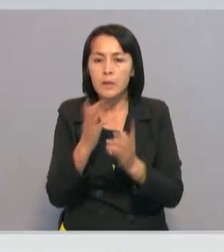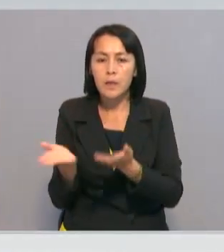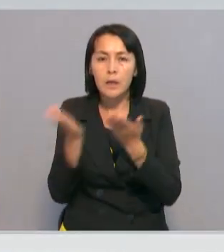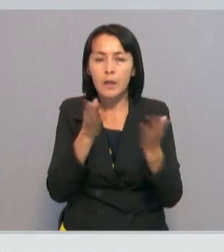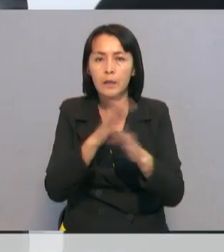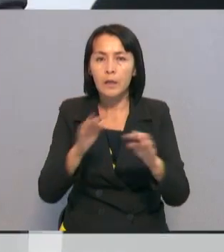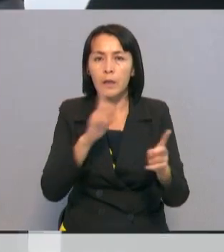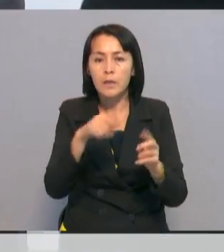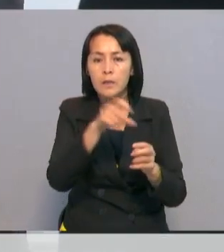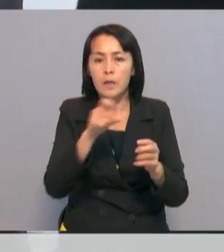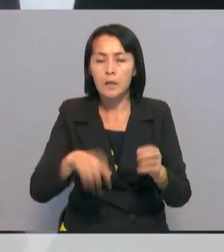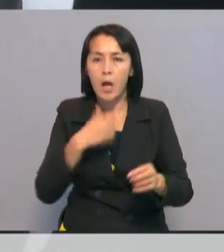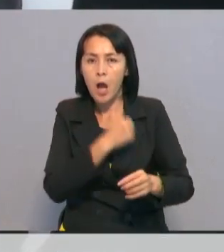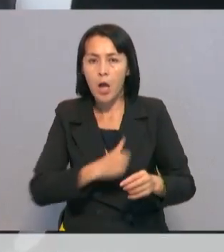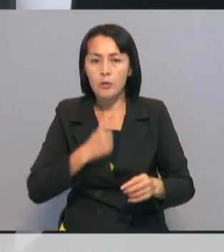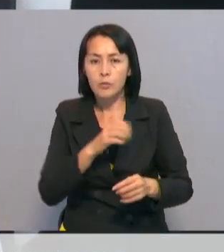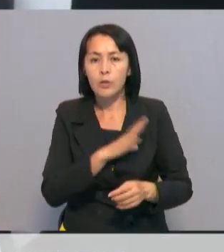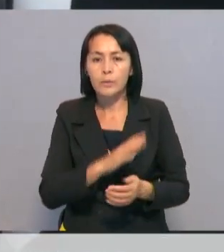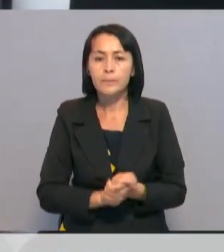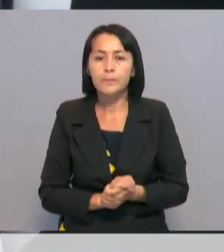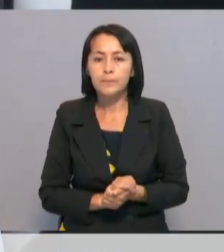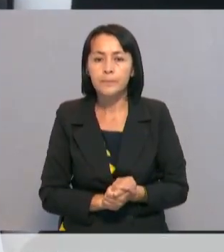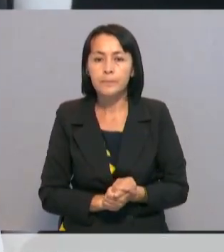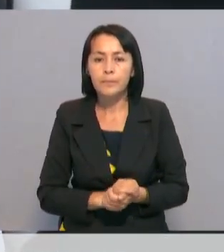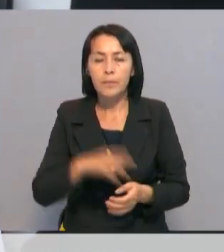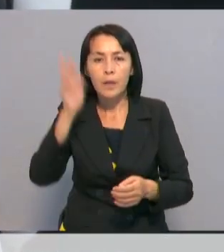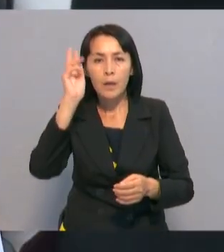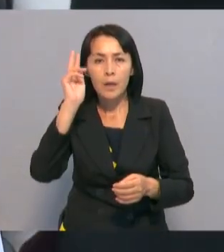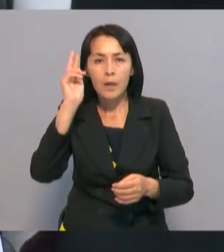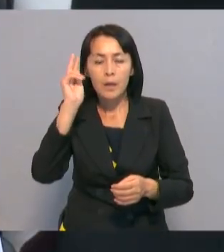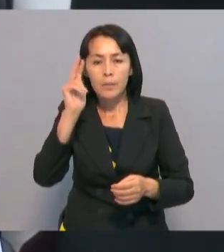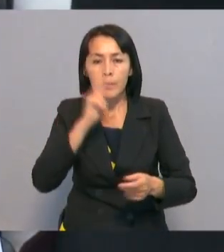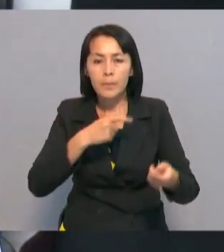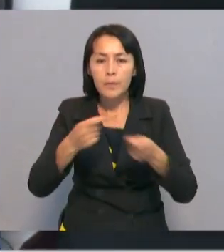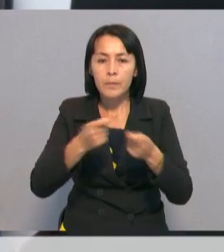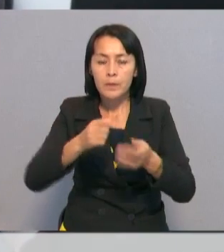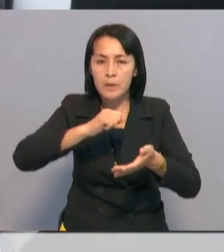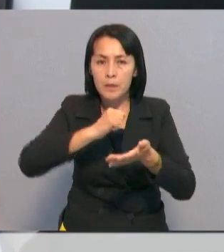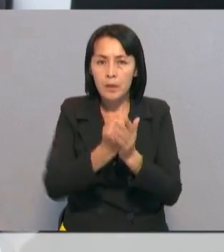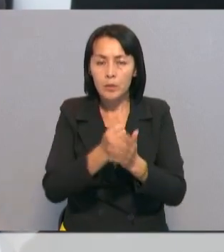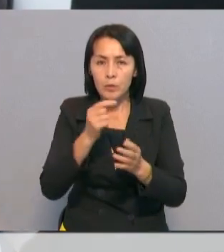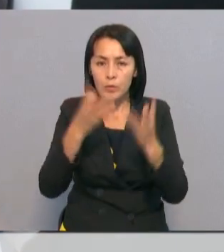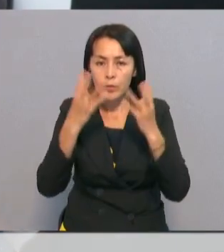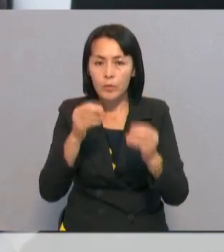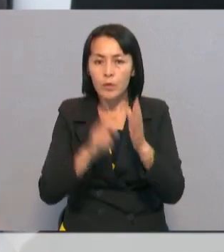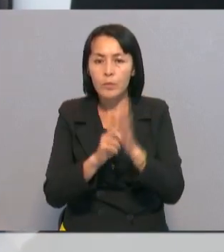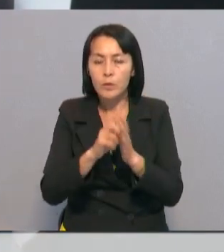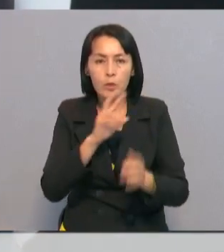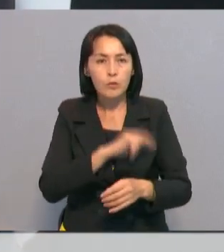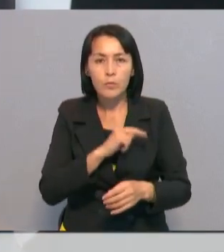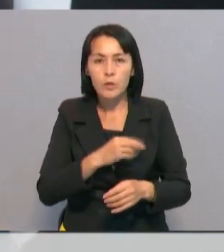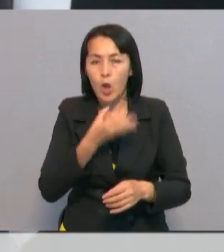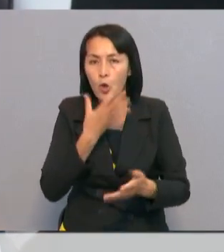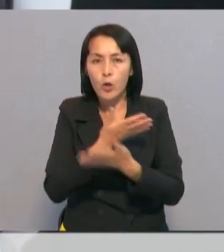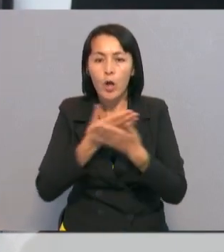келмей, кеңес мүшелерінің ашуын тудырды. Жаңа білім басқармасын тағайындады ғой. Содан бері жұмысына көңіліміз толып